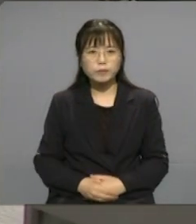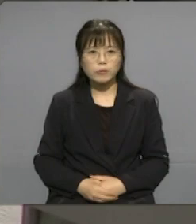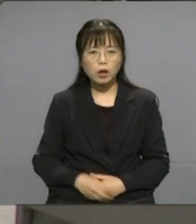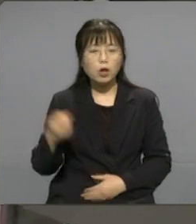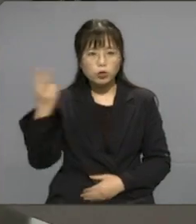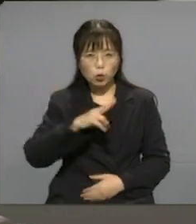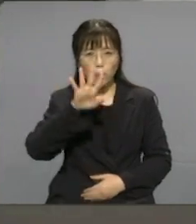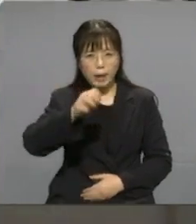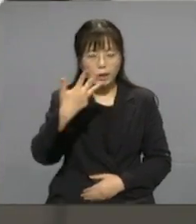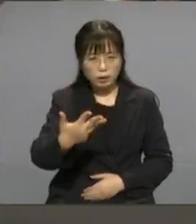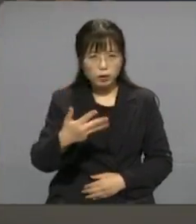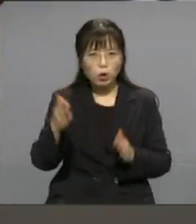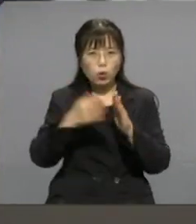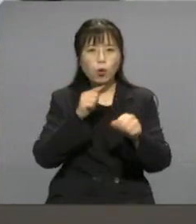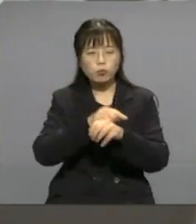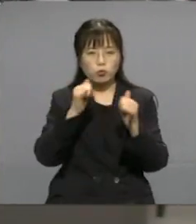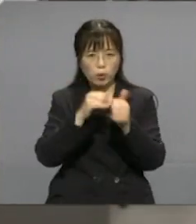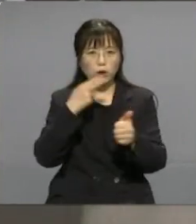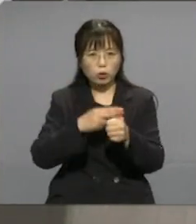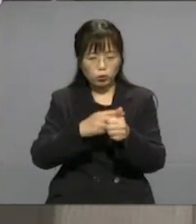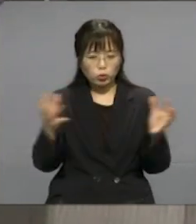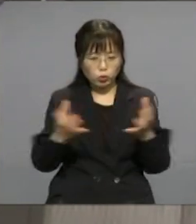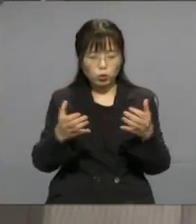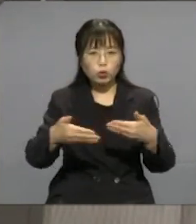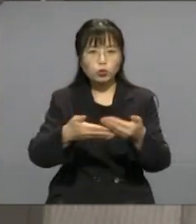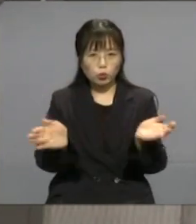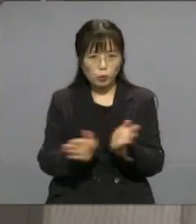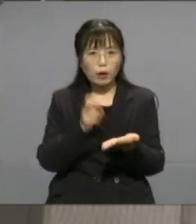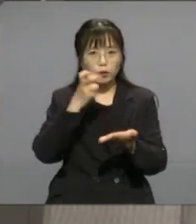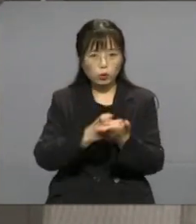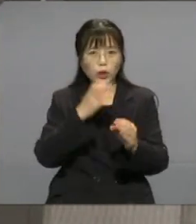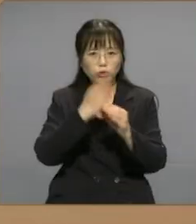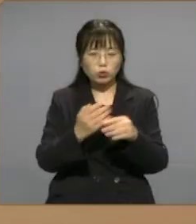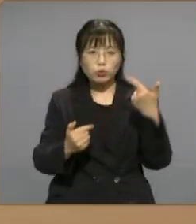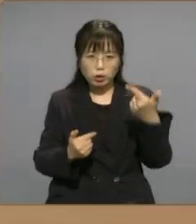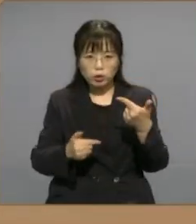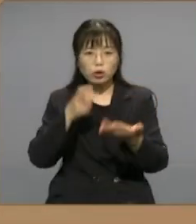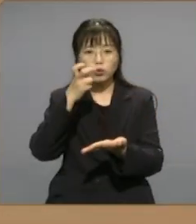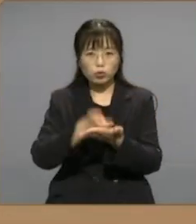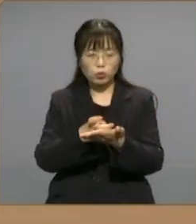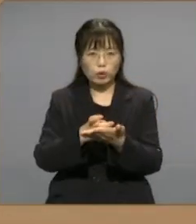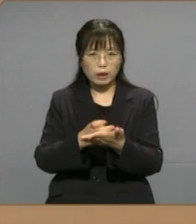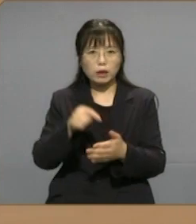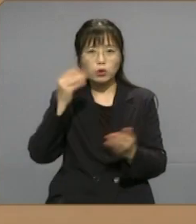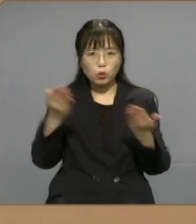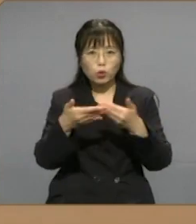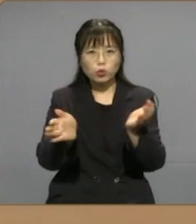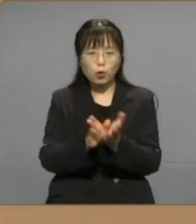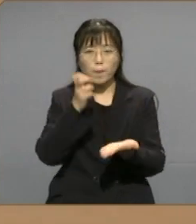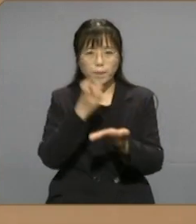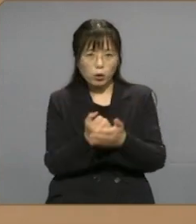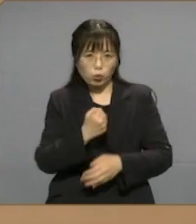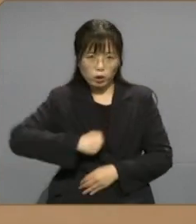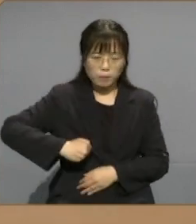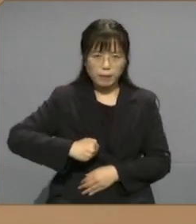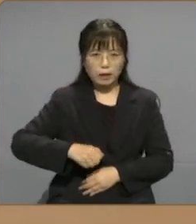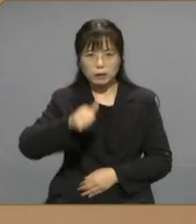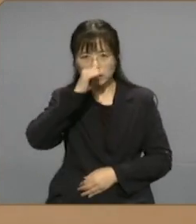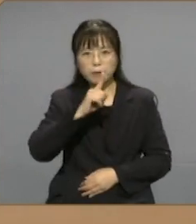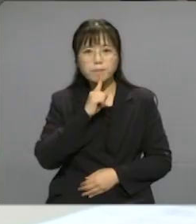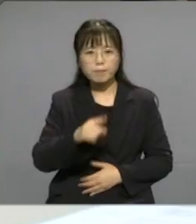또 48개 공무원 교원 노동조합 규약 중 6개 규약에서 노조법 위반 소지가 있다고